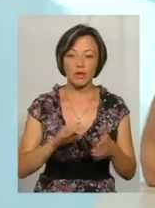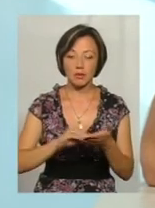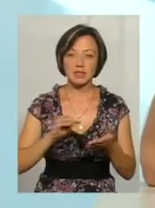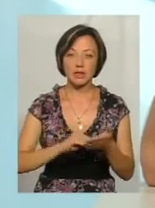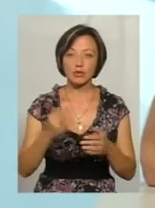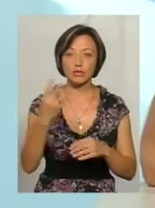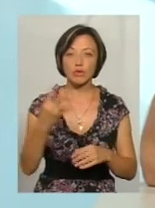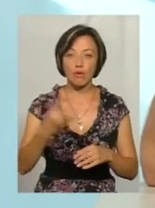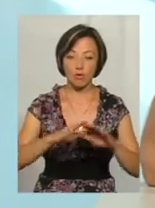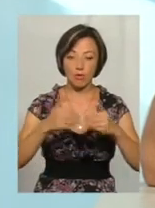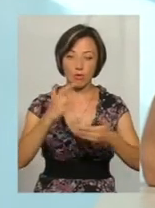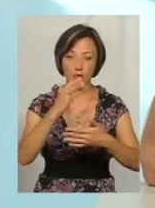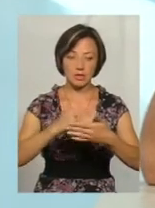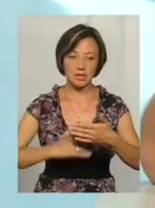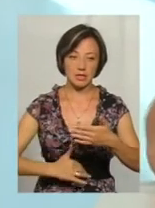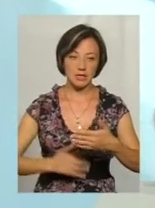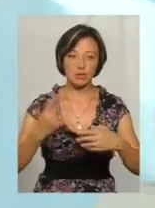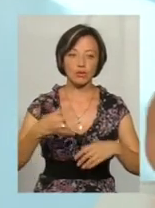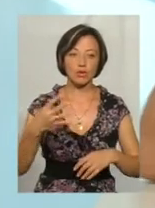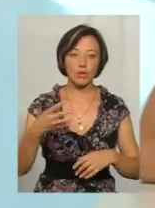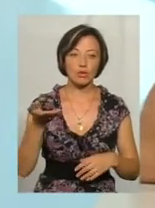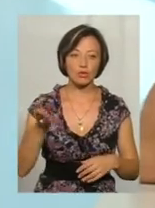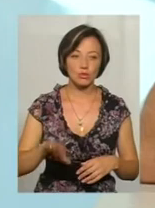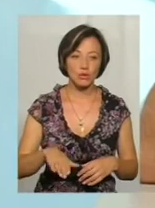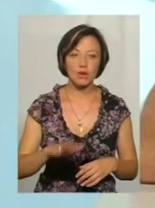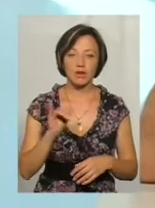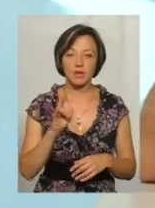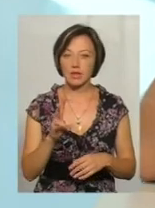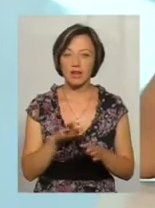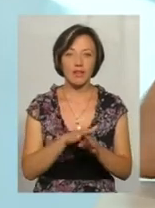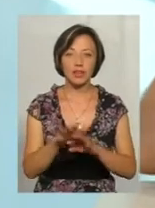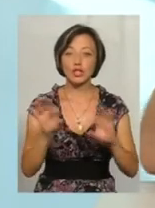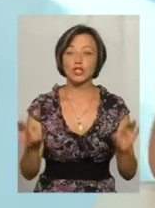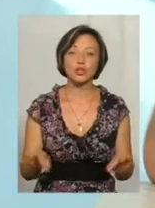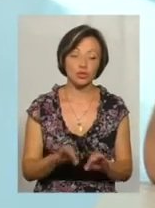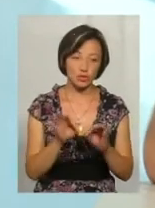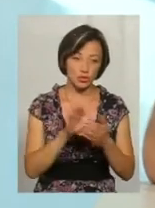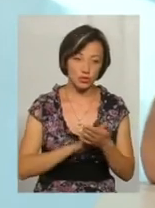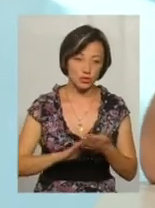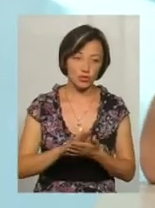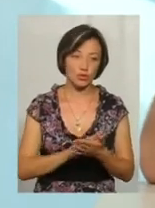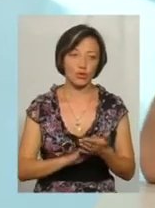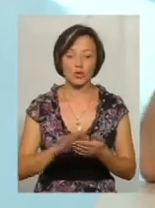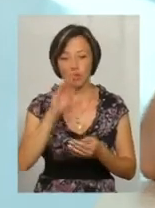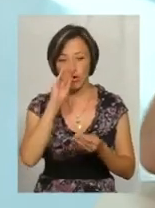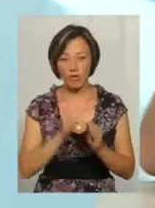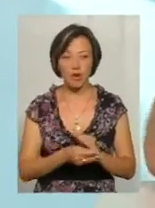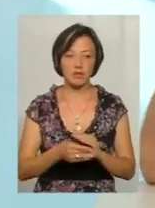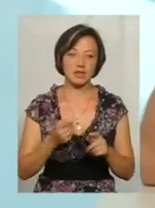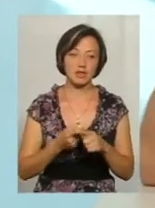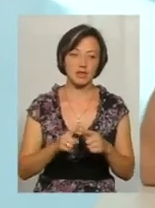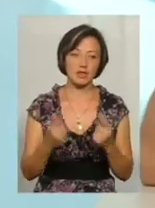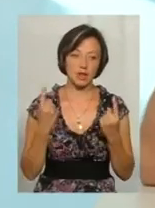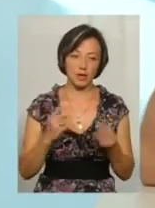написали 40 пропозицій. 40 пропозицій. Він з них не виконав взагалі нічого, розумієте? Він сховався від них, бо це була